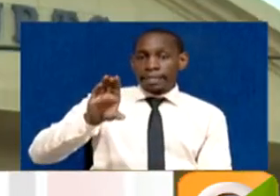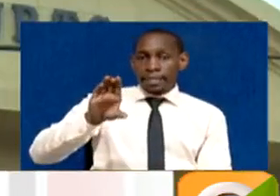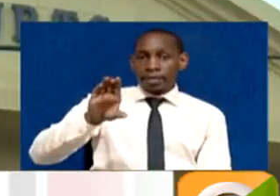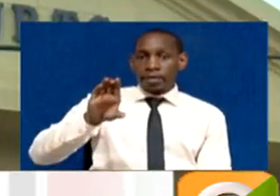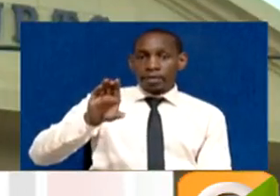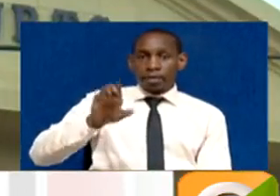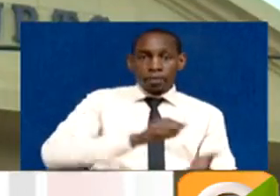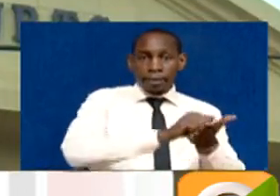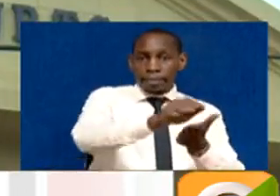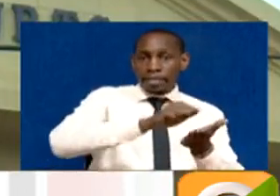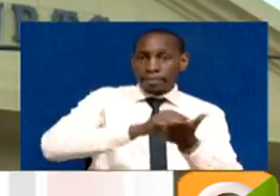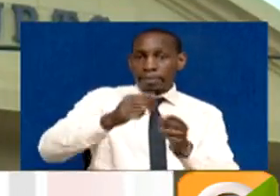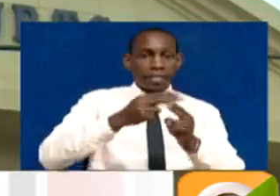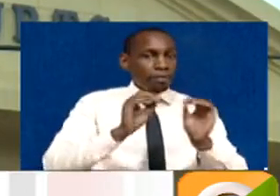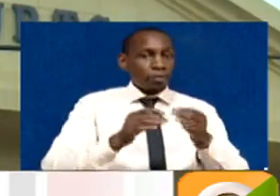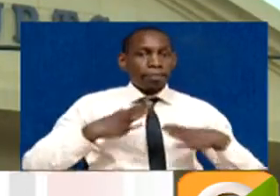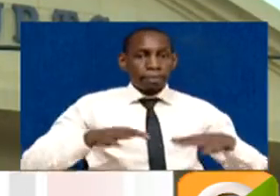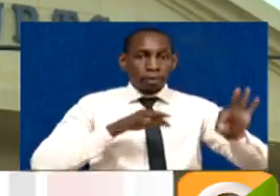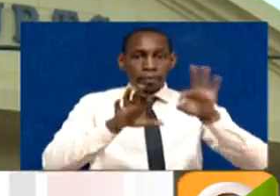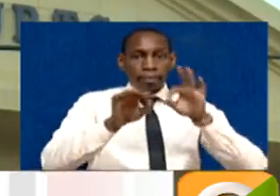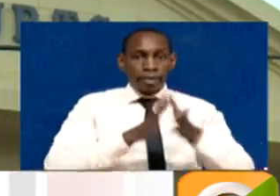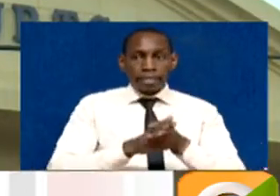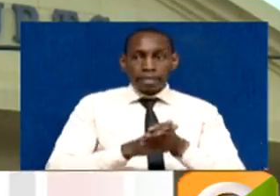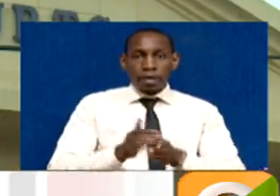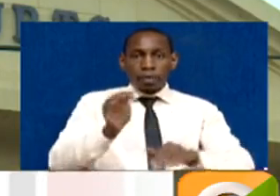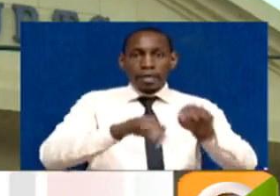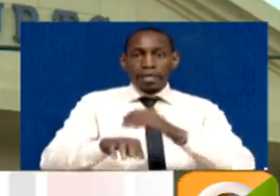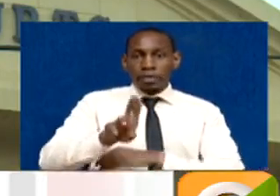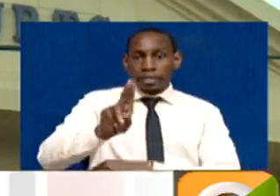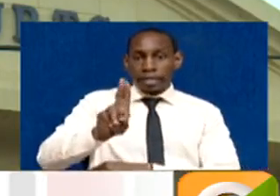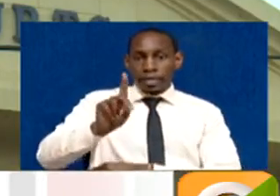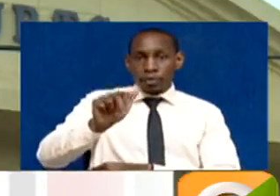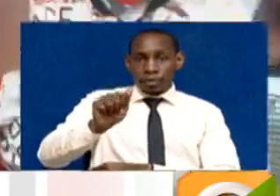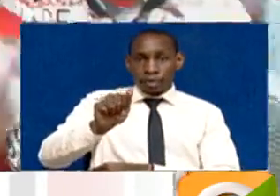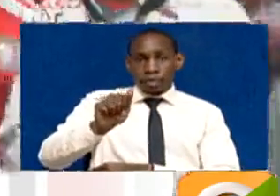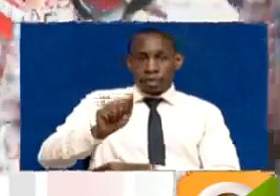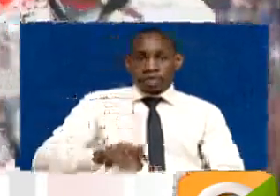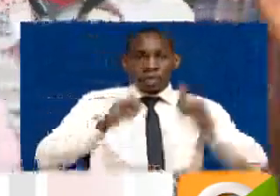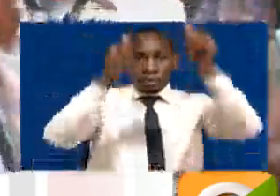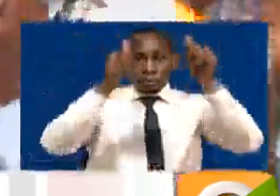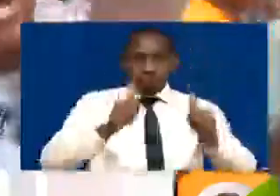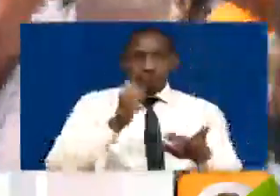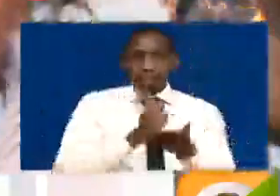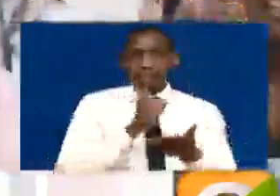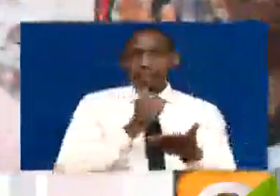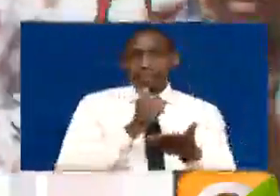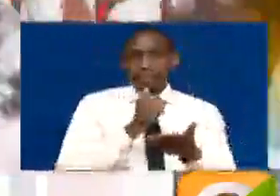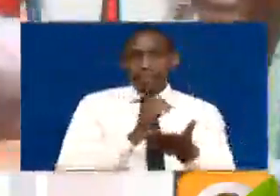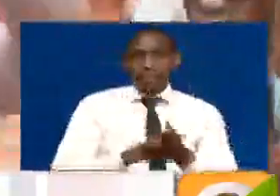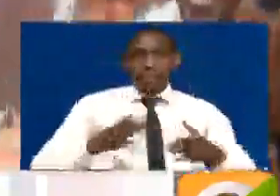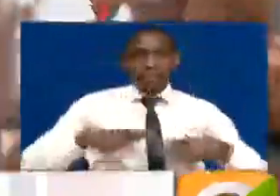IEBC kuchapisha majina ya walioteuliwa kwenye mchujo wa chama cha UDA kwenye gazeti rasmi la